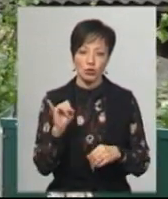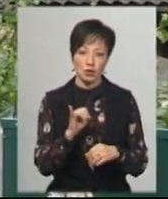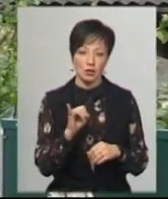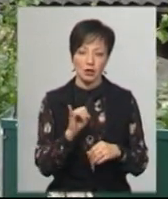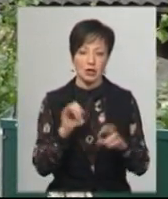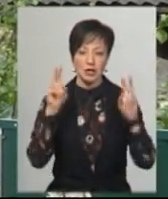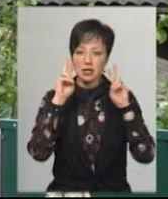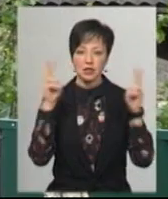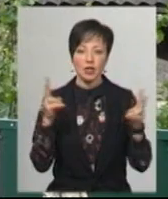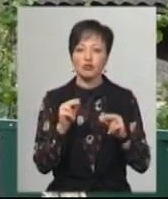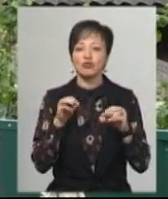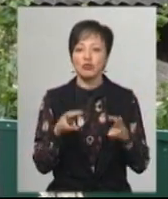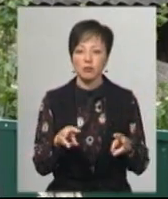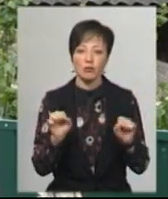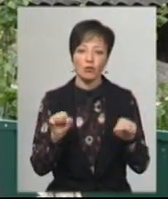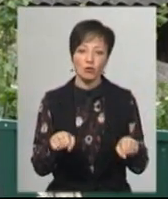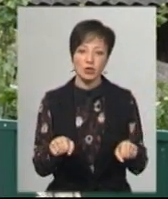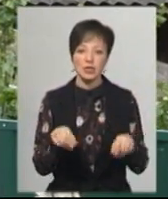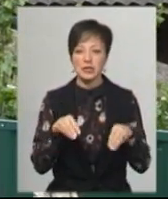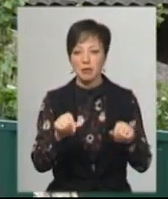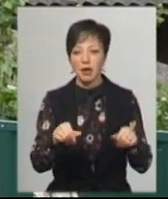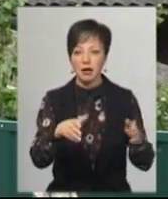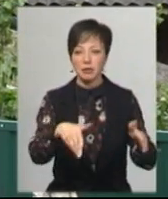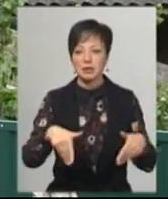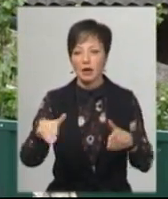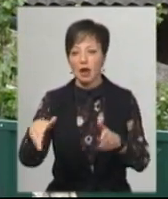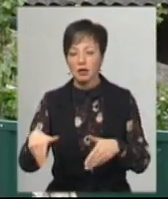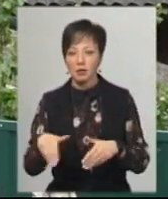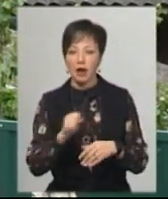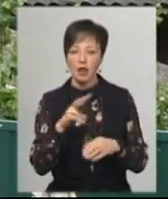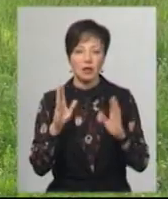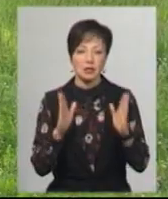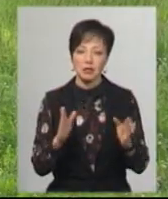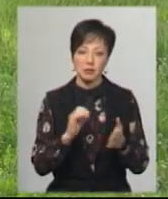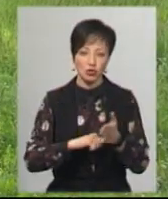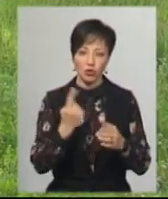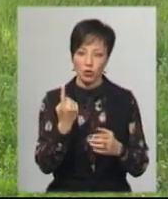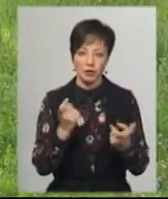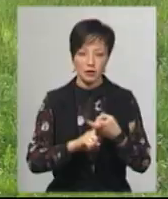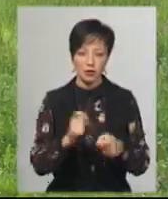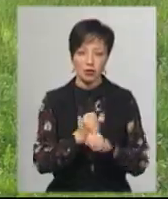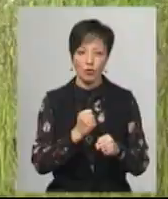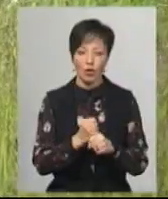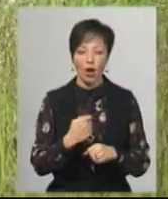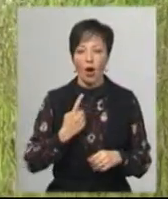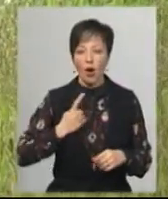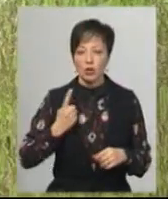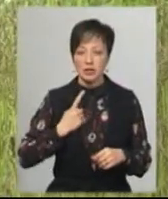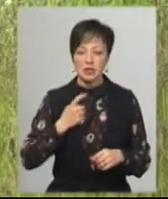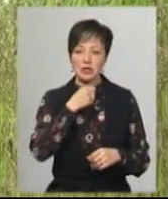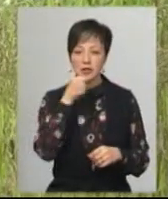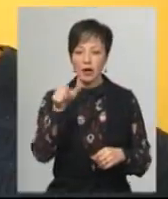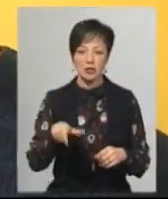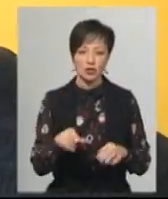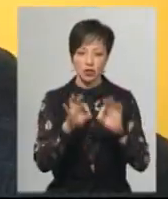не знаю, з чим саме, можливо, з тими земельними ділянками, але тільки з роботою. Одноосібно жодних земельних питань староста не вирішує,